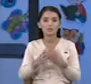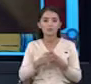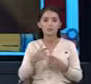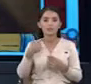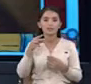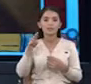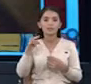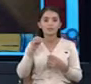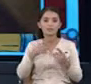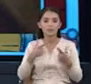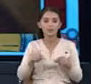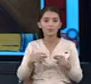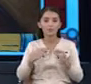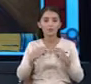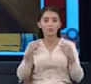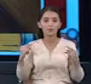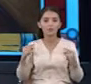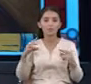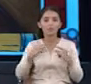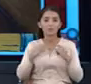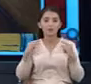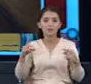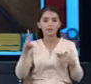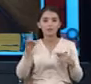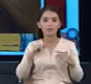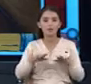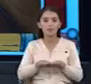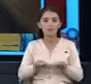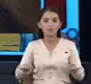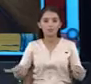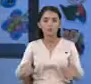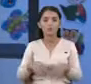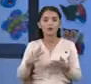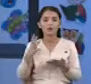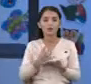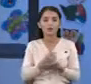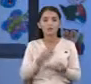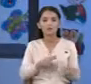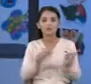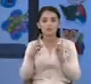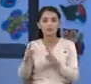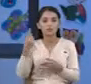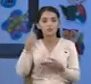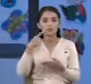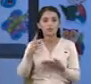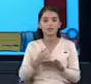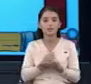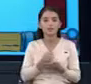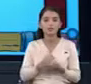мной. Где парта? Парта на полу. Отгадываем следующую